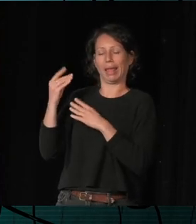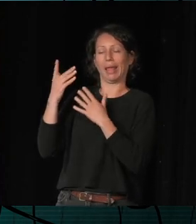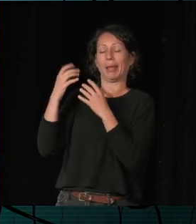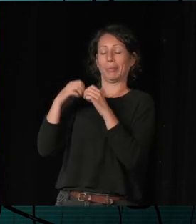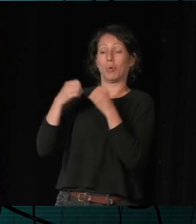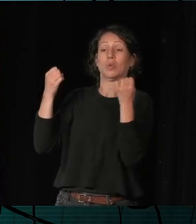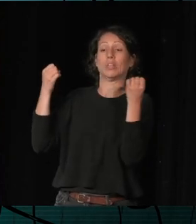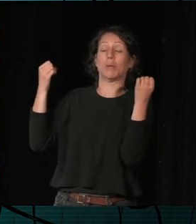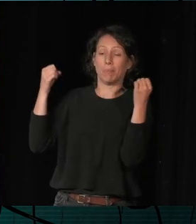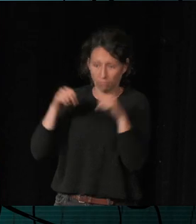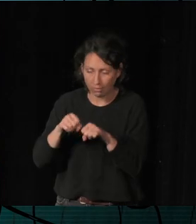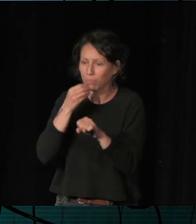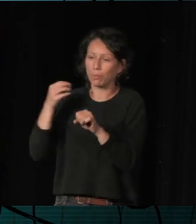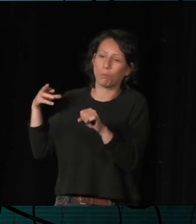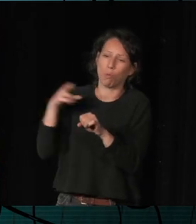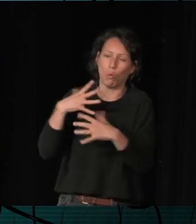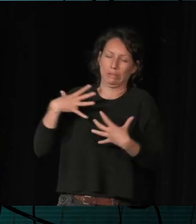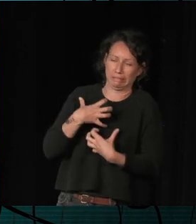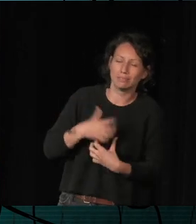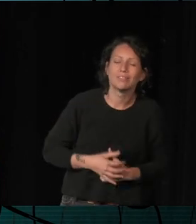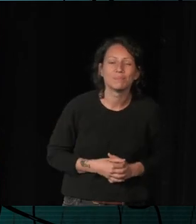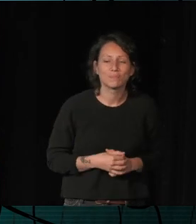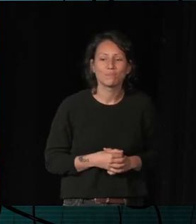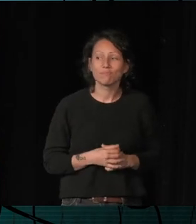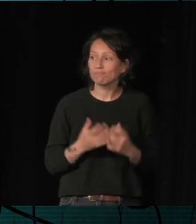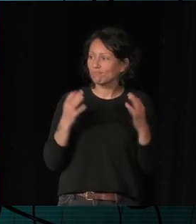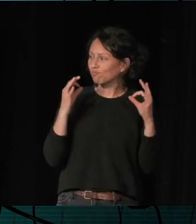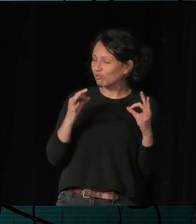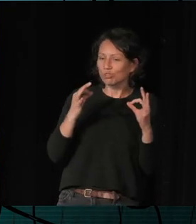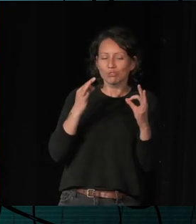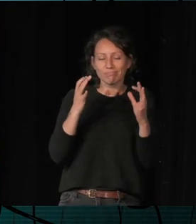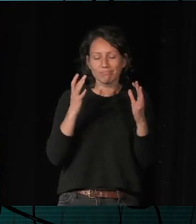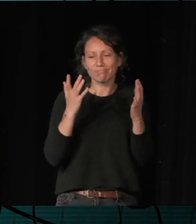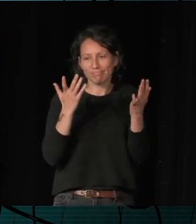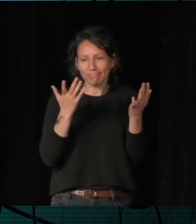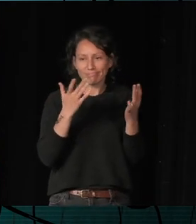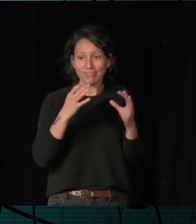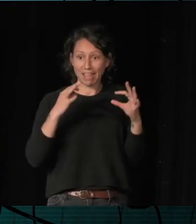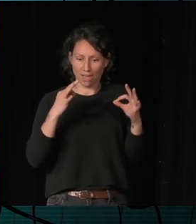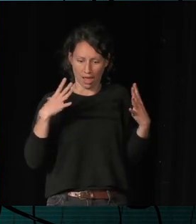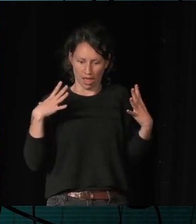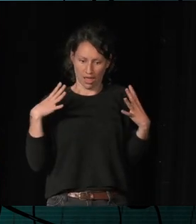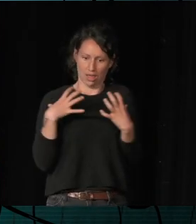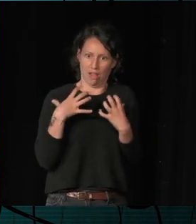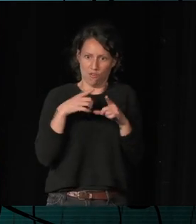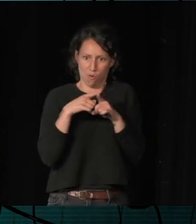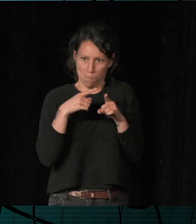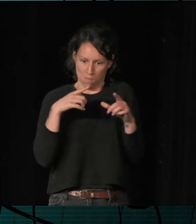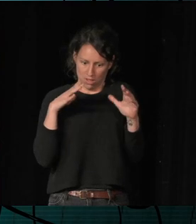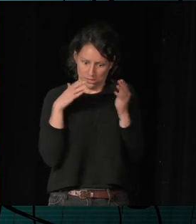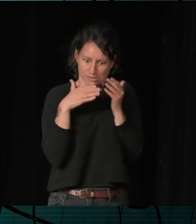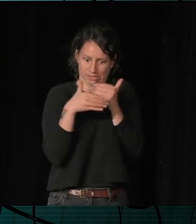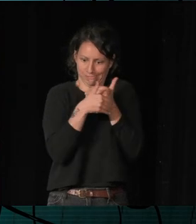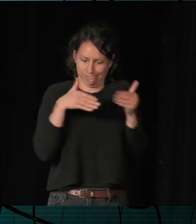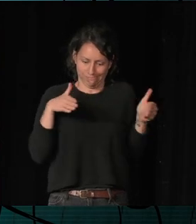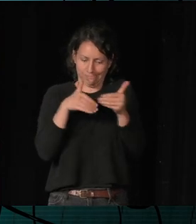Tu évoques justement la claustrophobie et le temps relatif de pause, ou nécessaire en tout cas pour que la peur puisse s'infuser par palier et